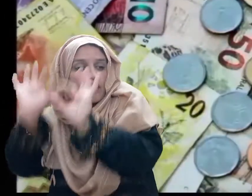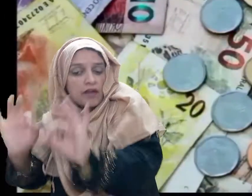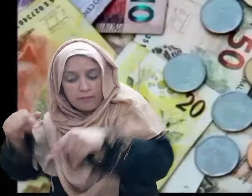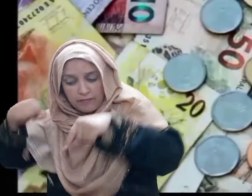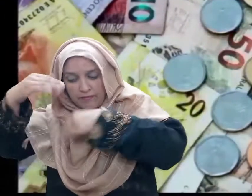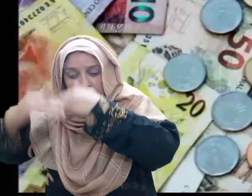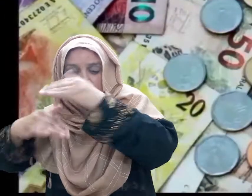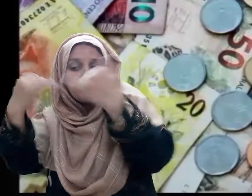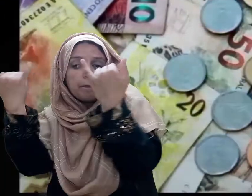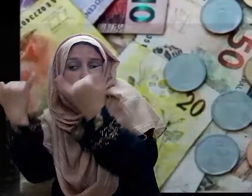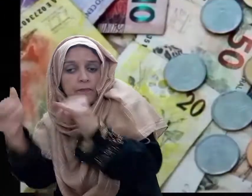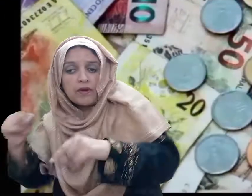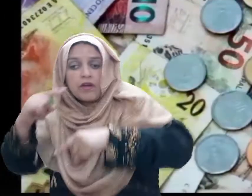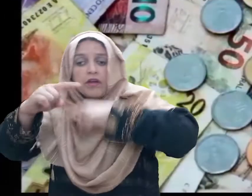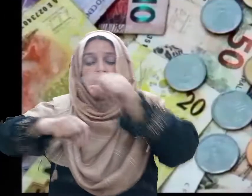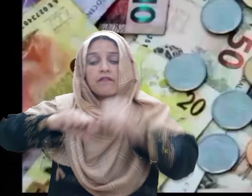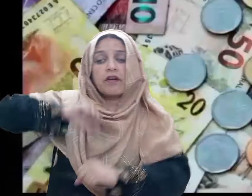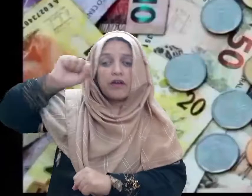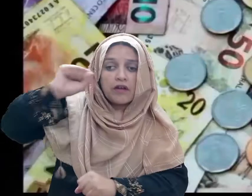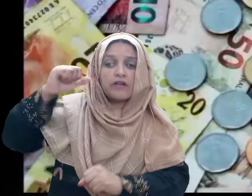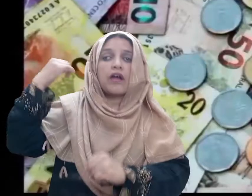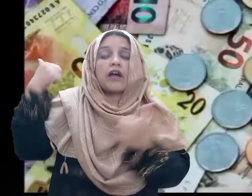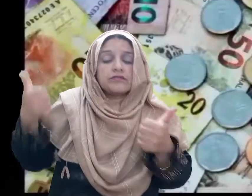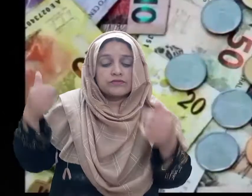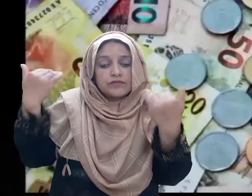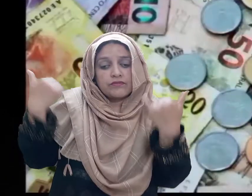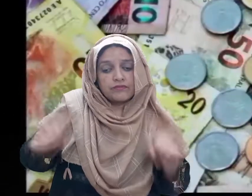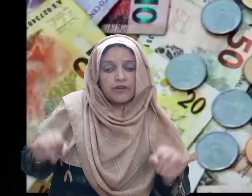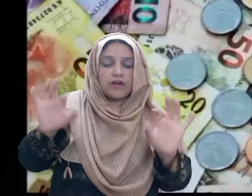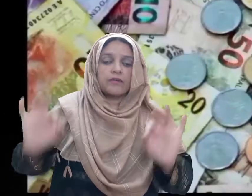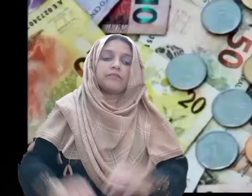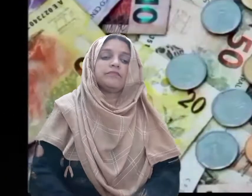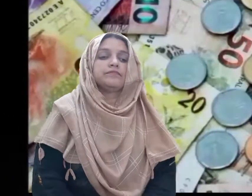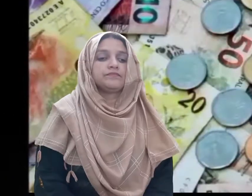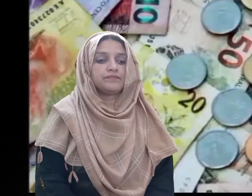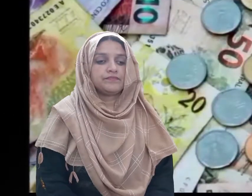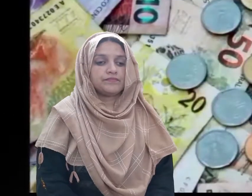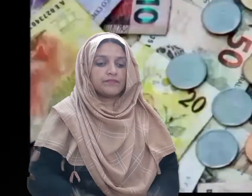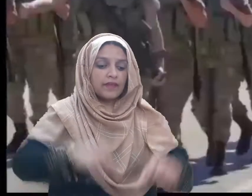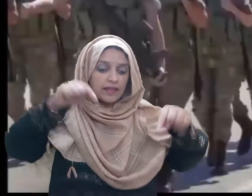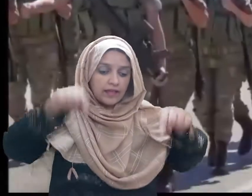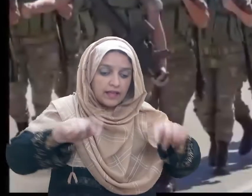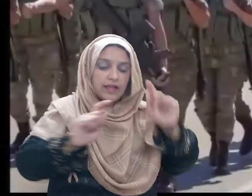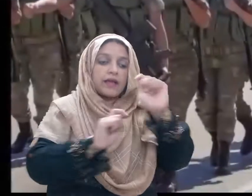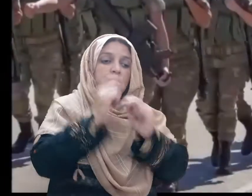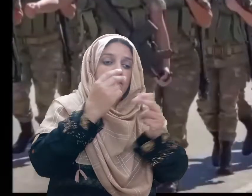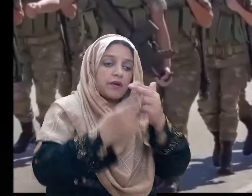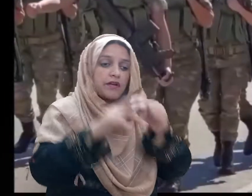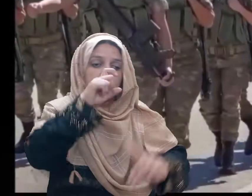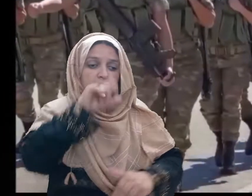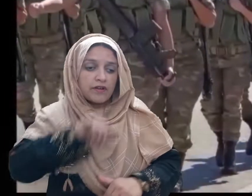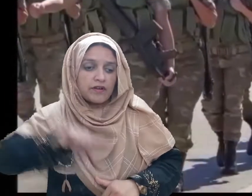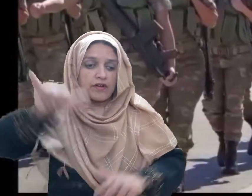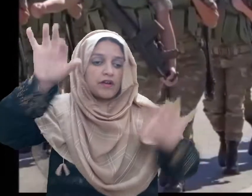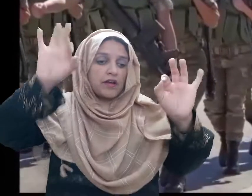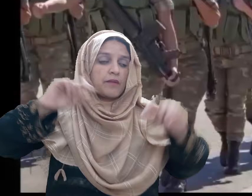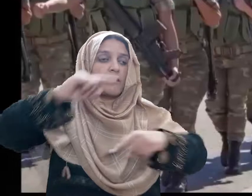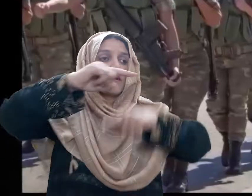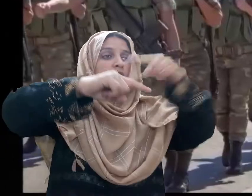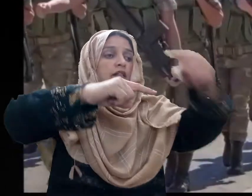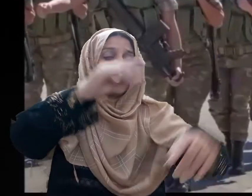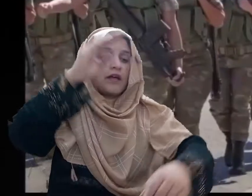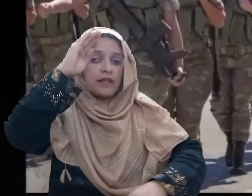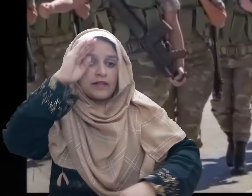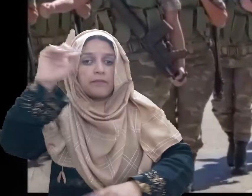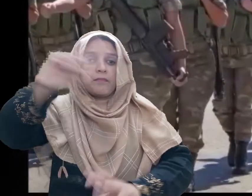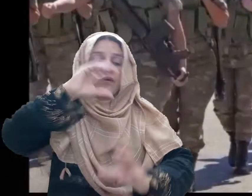کے باوجود بھی ترکی معاشی طور پہ ایک مستحکم ملک ہے۔ اسی باعث ترکی کی افواج کو عالم اسلام کی ایک طاقتور